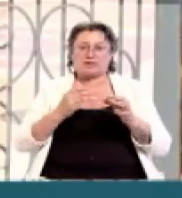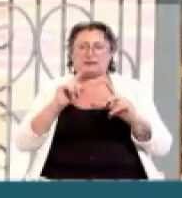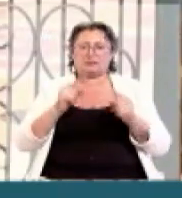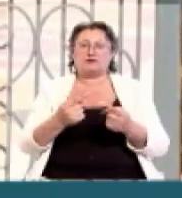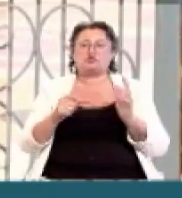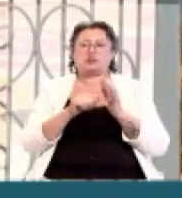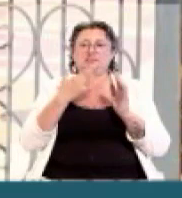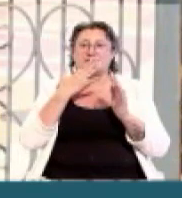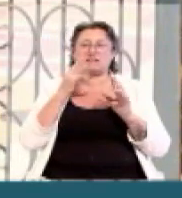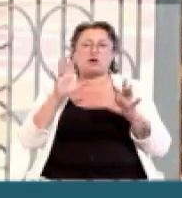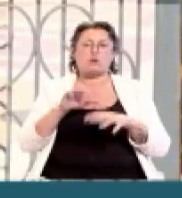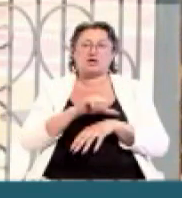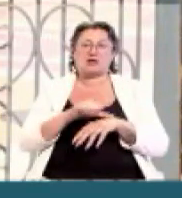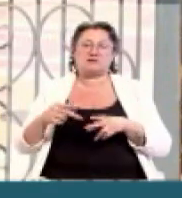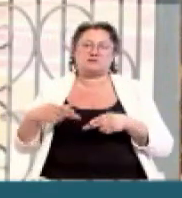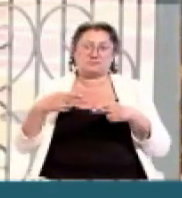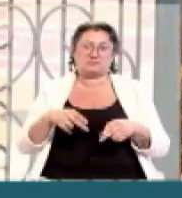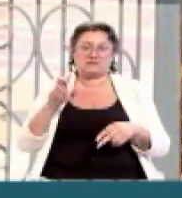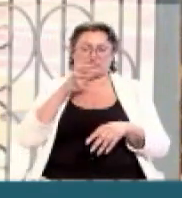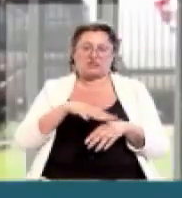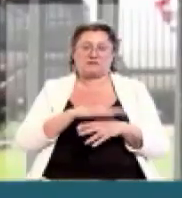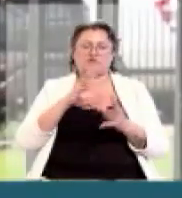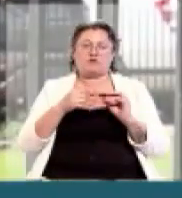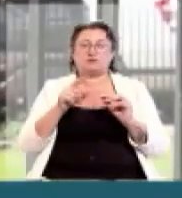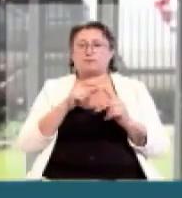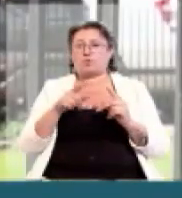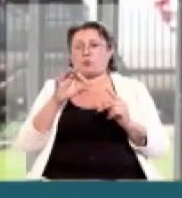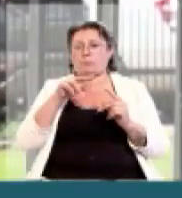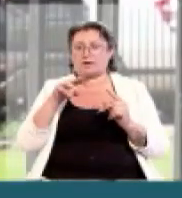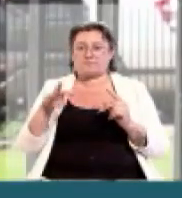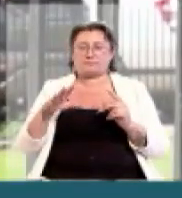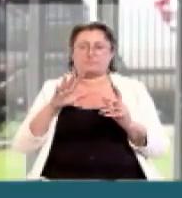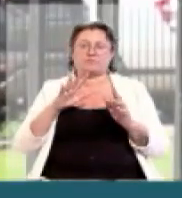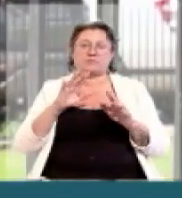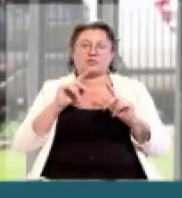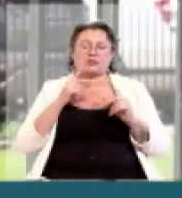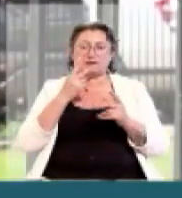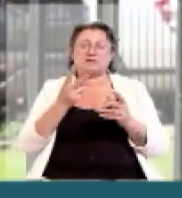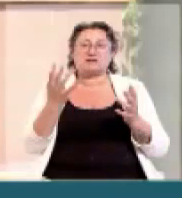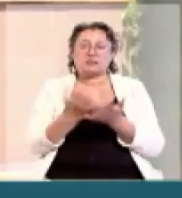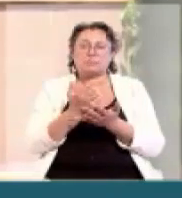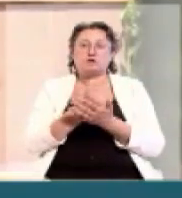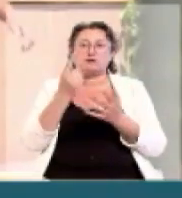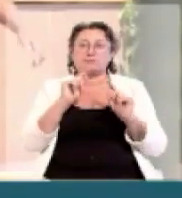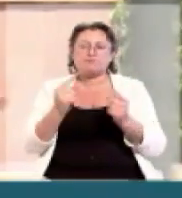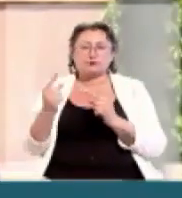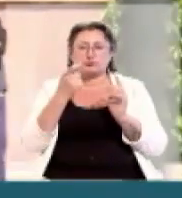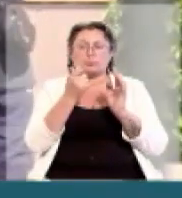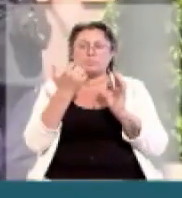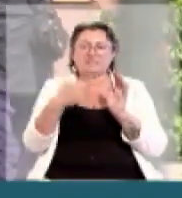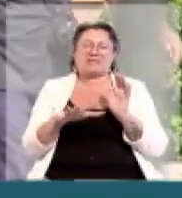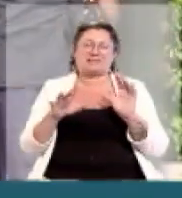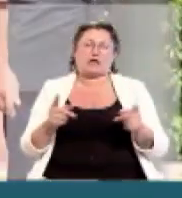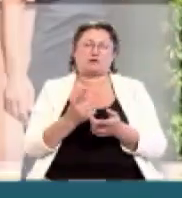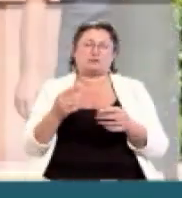6 иностранцев, незаконно пересекших границу страны. Всего за период ОПМ выявлено более 150 нарушителей